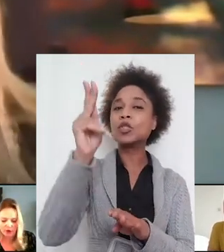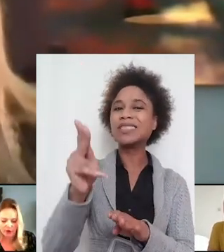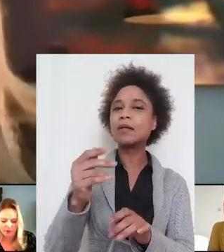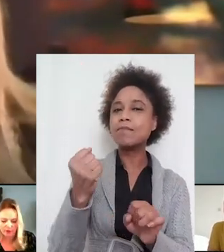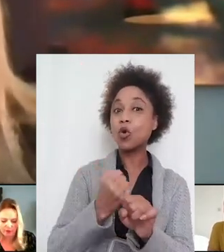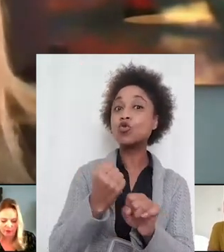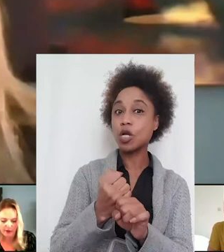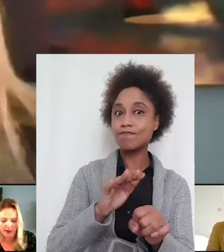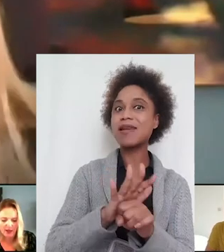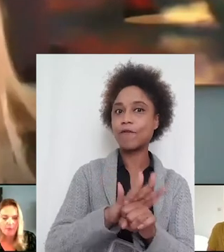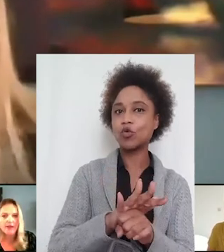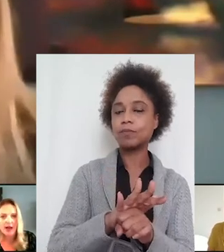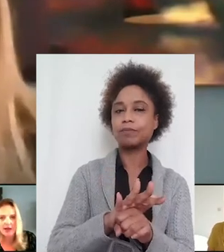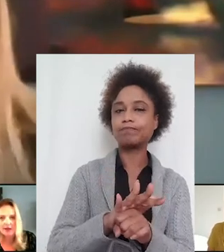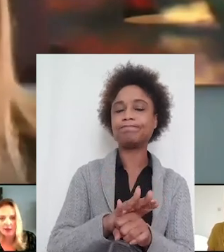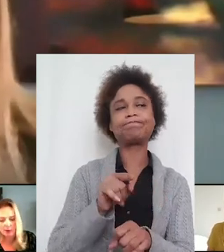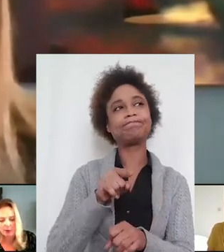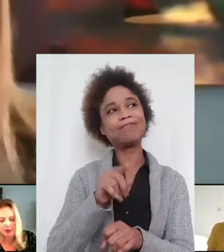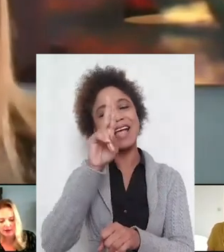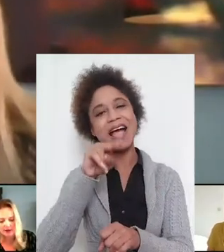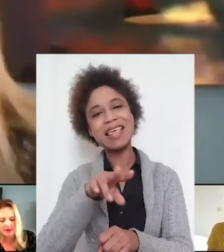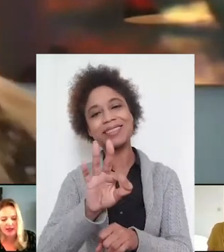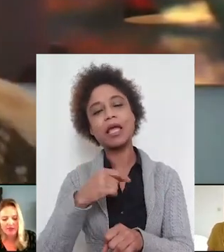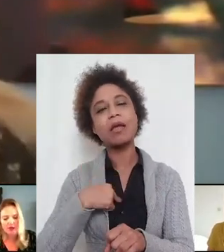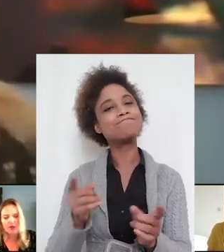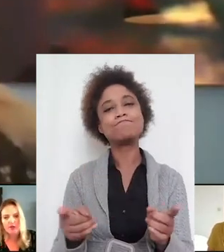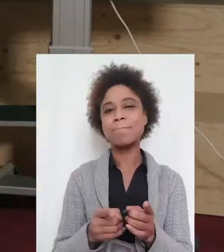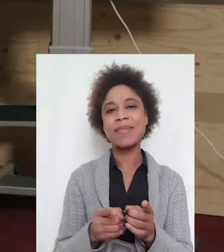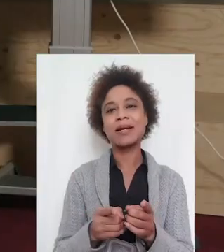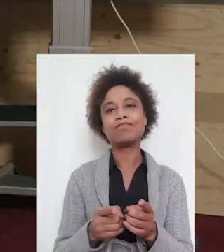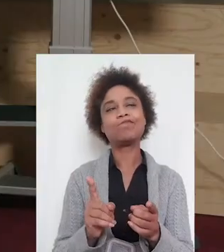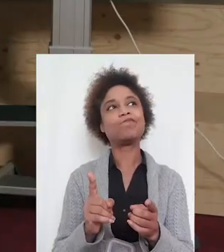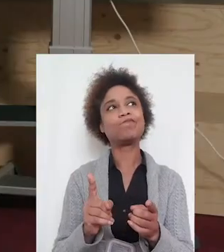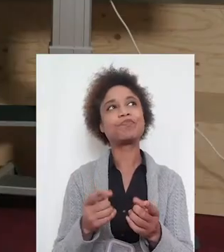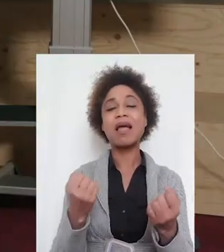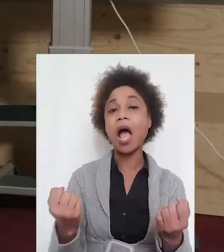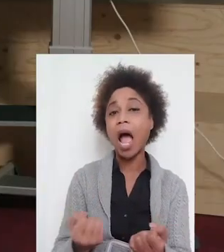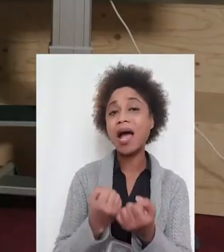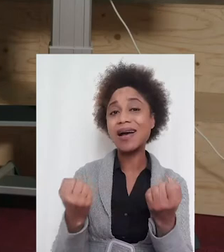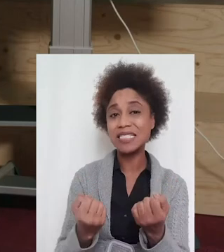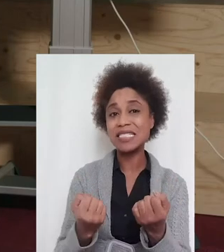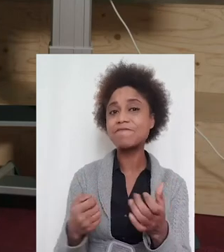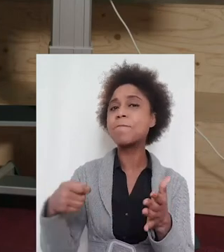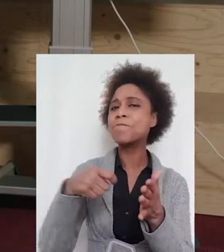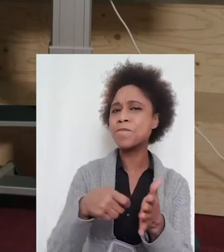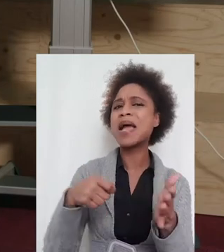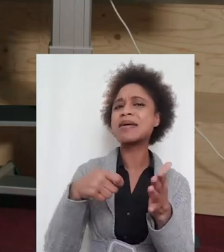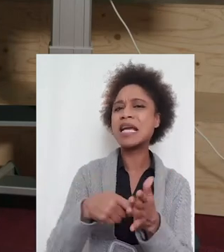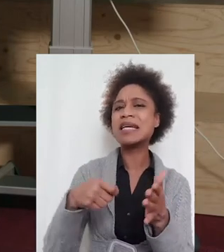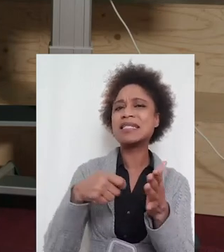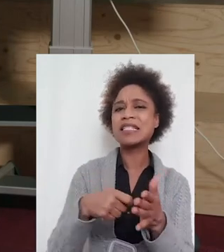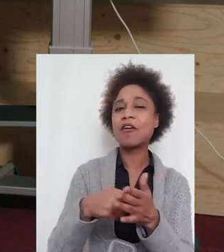product. Met HNT Onbeperkt leveren wij een actieve bijdrage aan